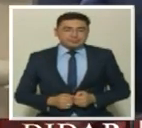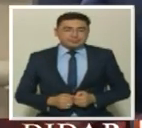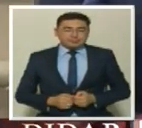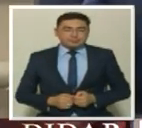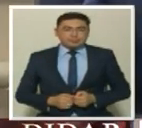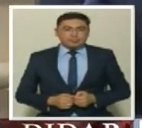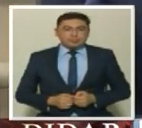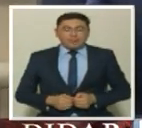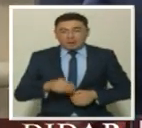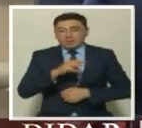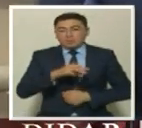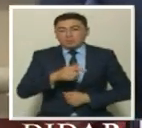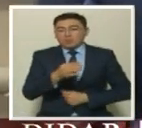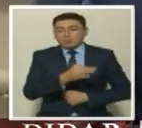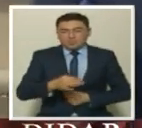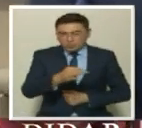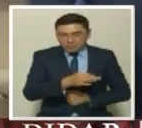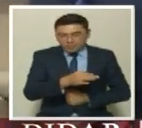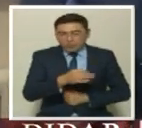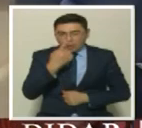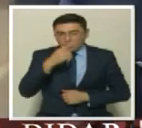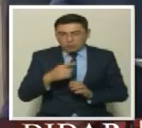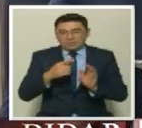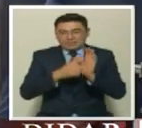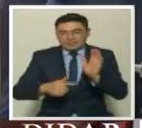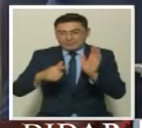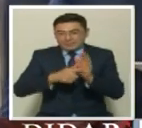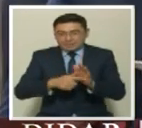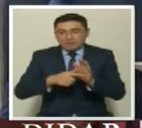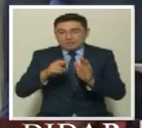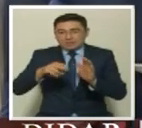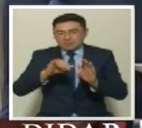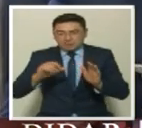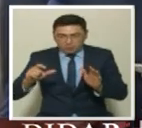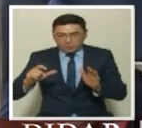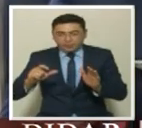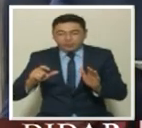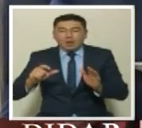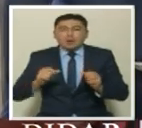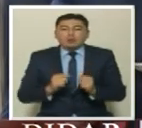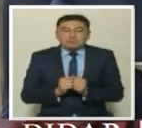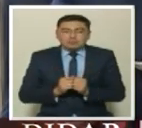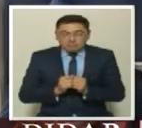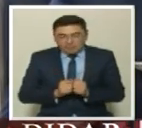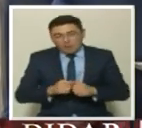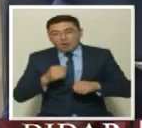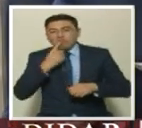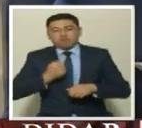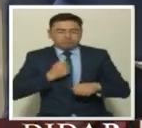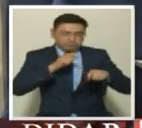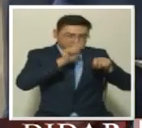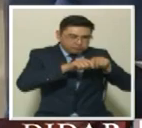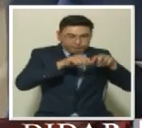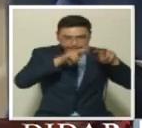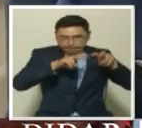каждый департамент номер запишите учреждение номер 77 области сотрудники досмотра проверяют все передачи